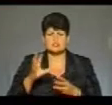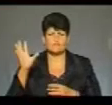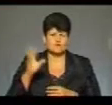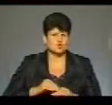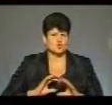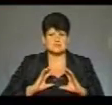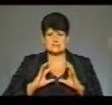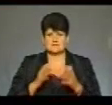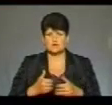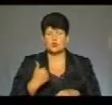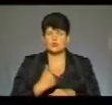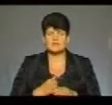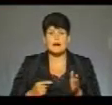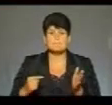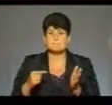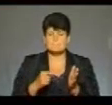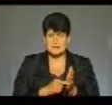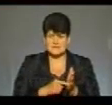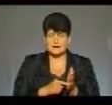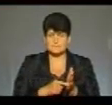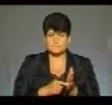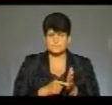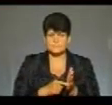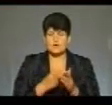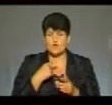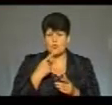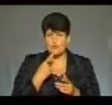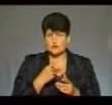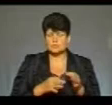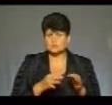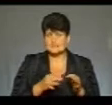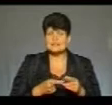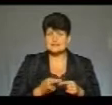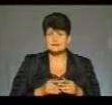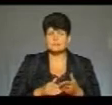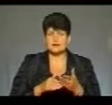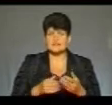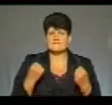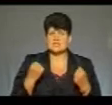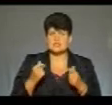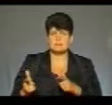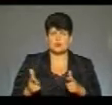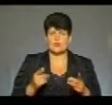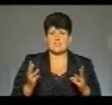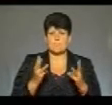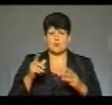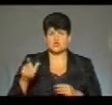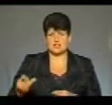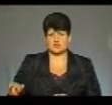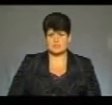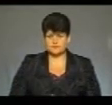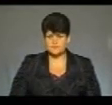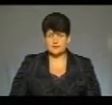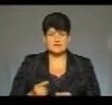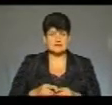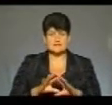світу. Основна мета Firefighter Combat Challenge, каже Назар Міщук, сприяти фізичній підготовці пожежників. На цьому у